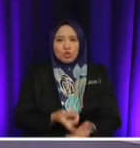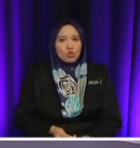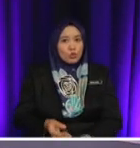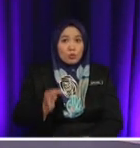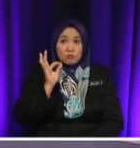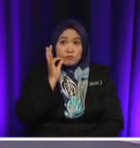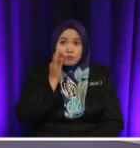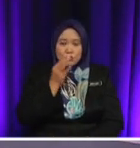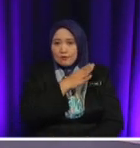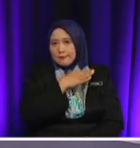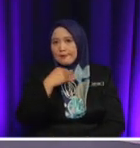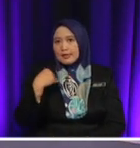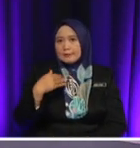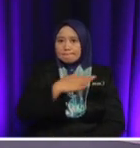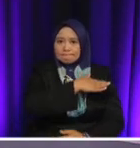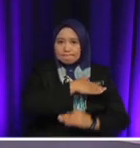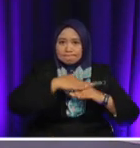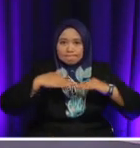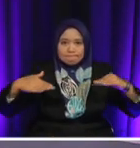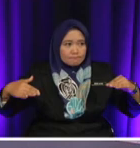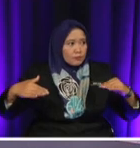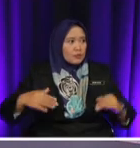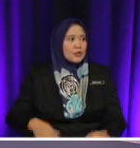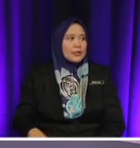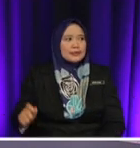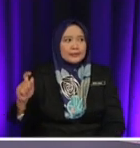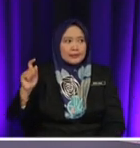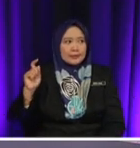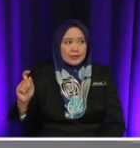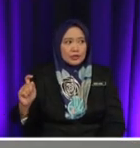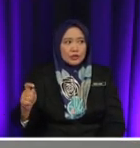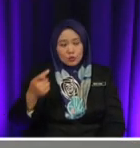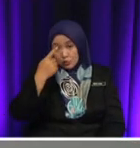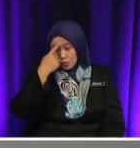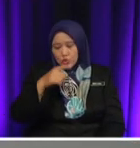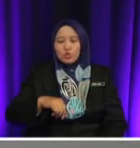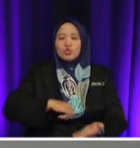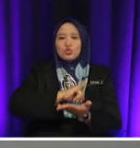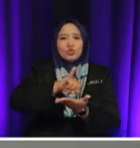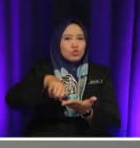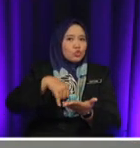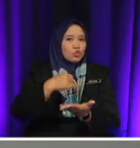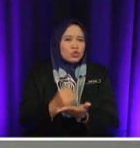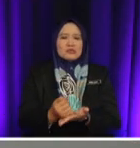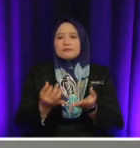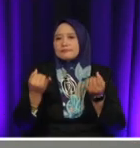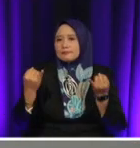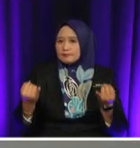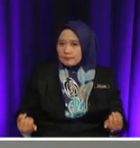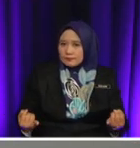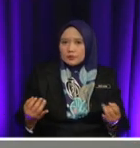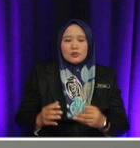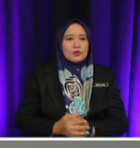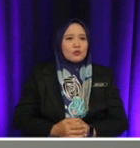pembolehubah bergerak balas adalah bilangan buah iaitu pada Paksi y manakala Paksi x adalah julat